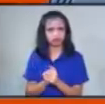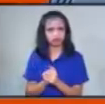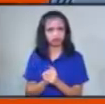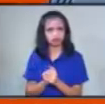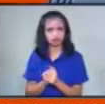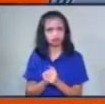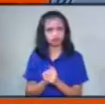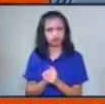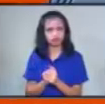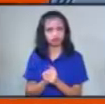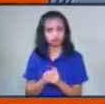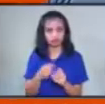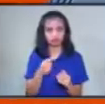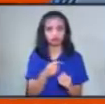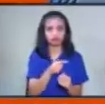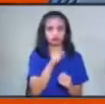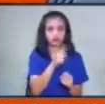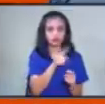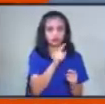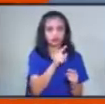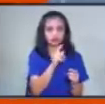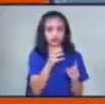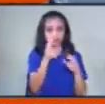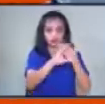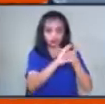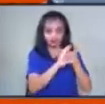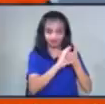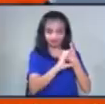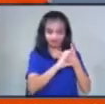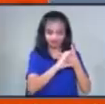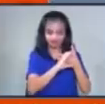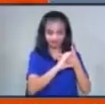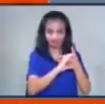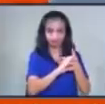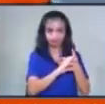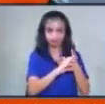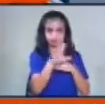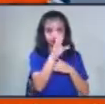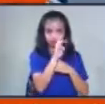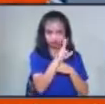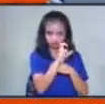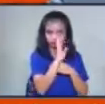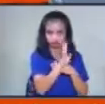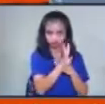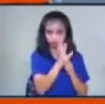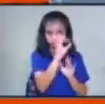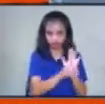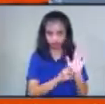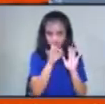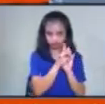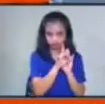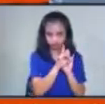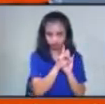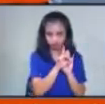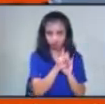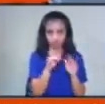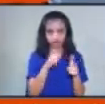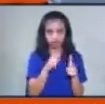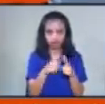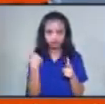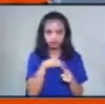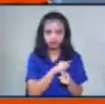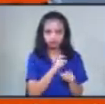gwardiya. Sinabi, yung kasi sa kontrata, sir, 340 yung 8 hours. Oh. 12 hours